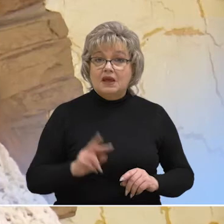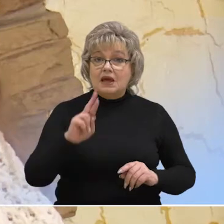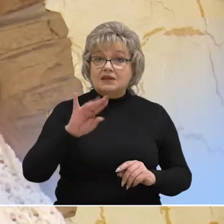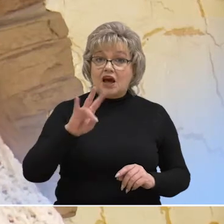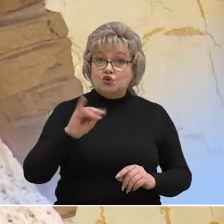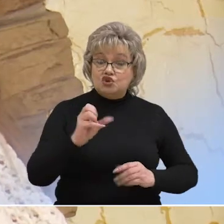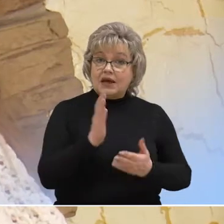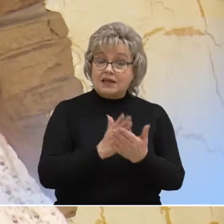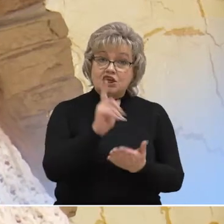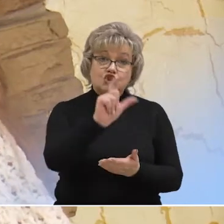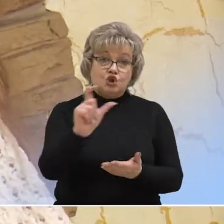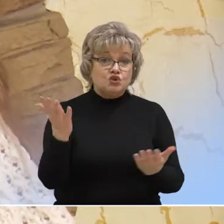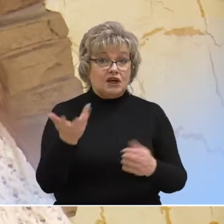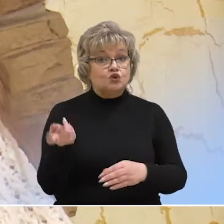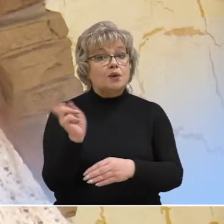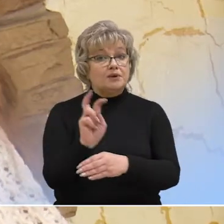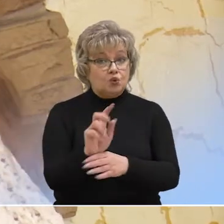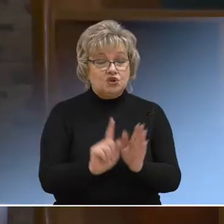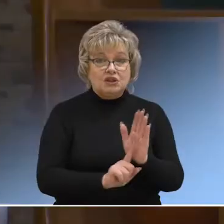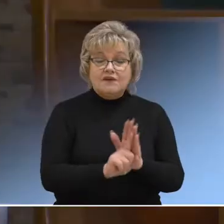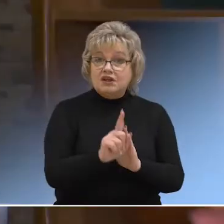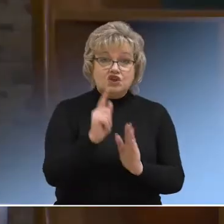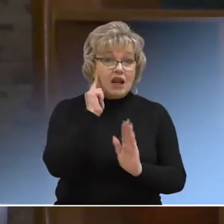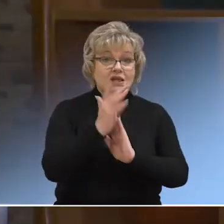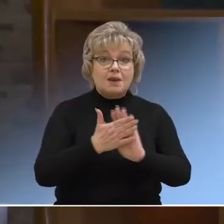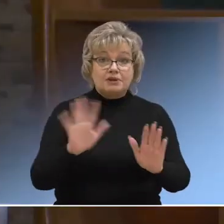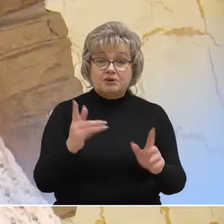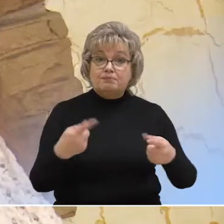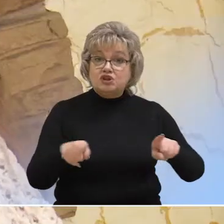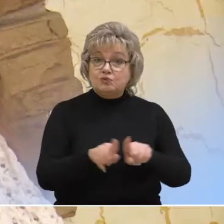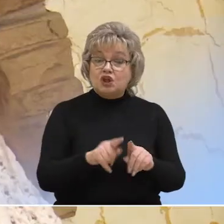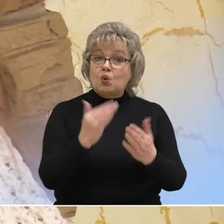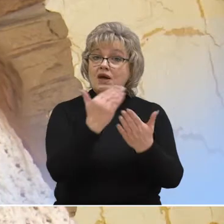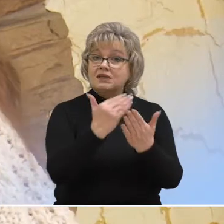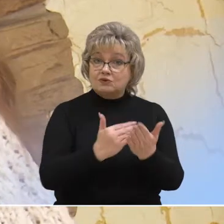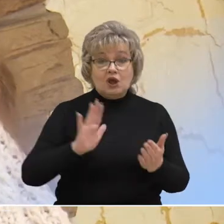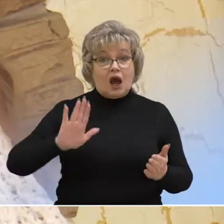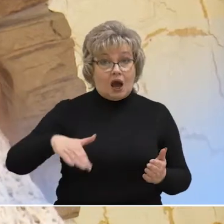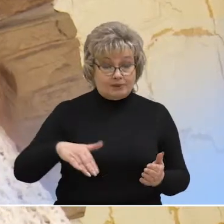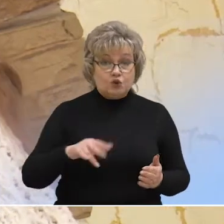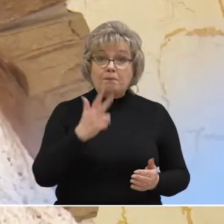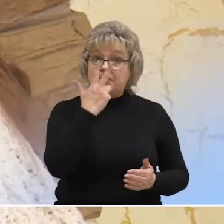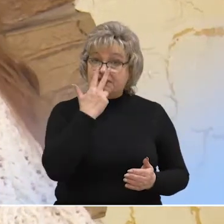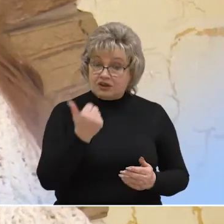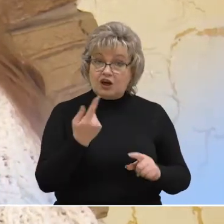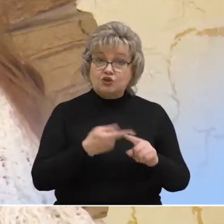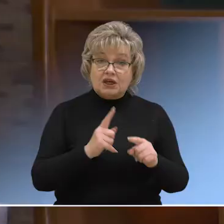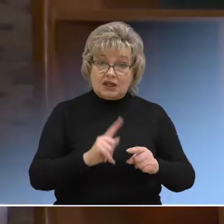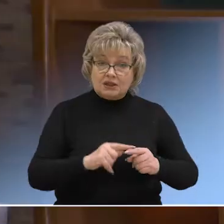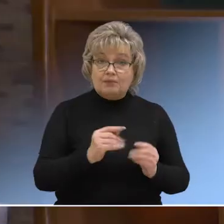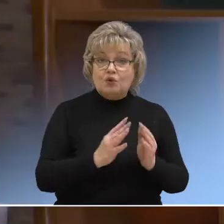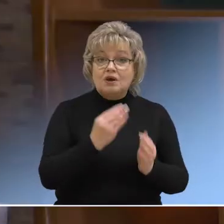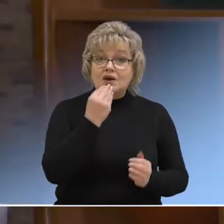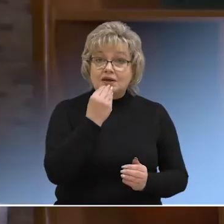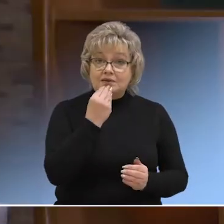Яночка, то есть есть люди, которые приходят сначала, собственно, не понимают, почему такой рацион, да, а потом тоже привыкают к вот этому вегетарианству.